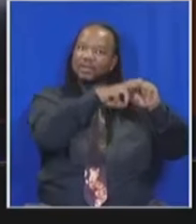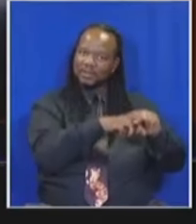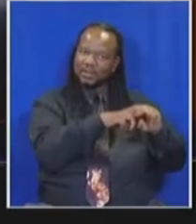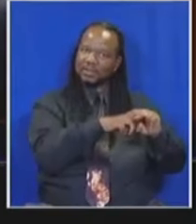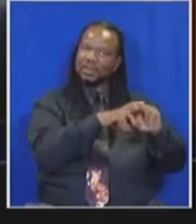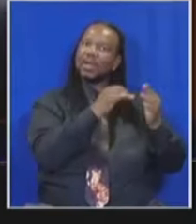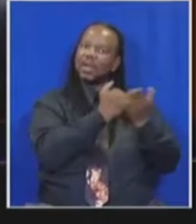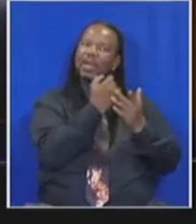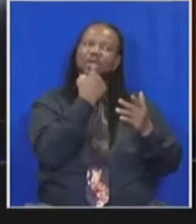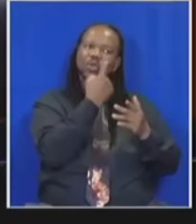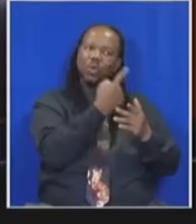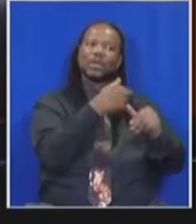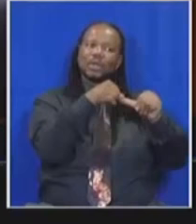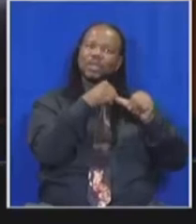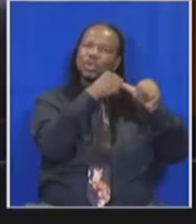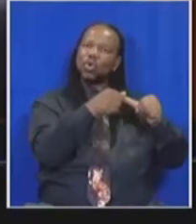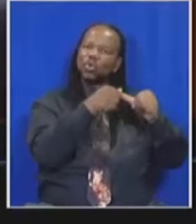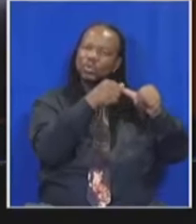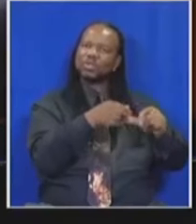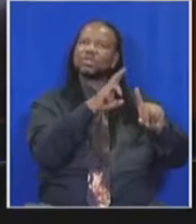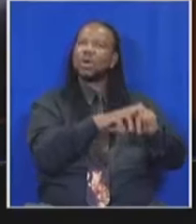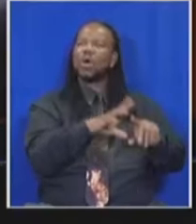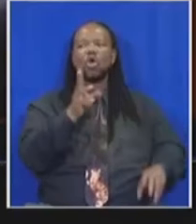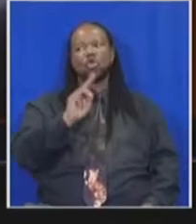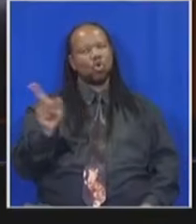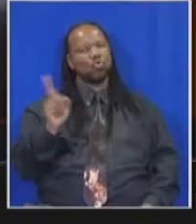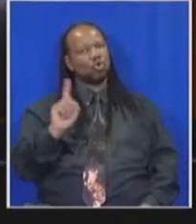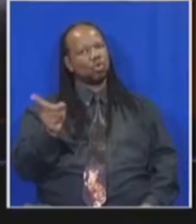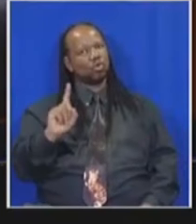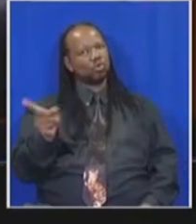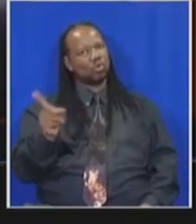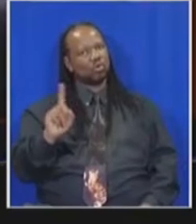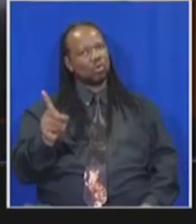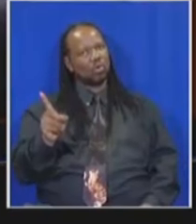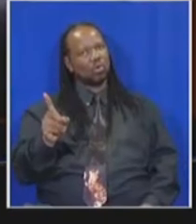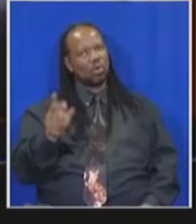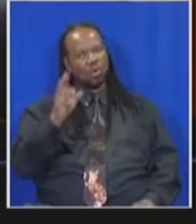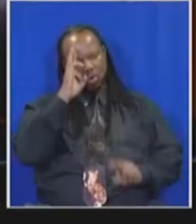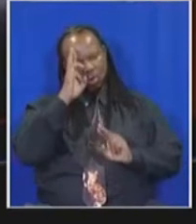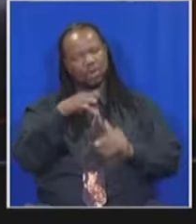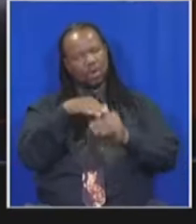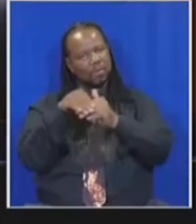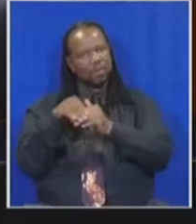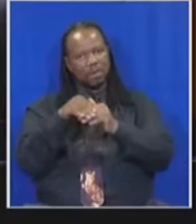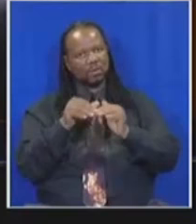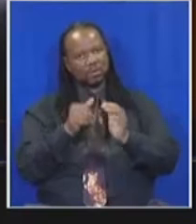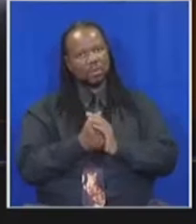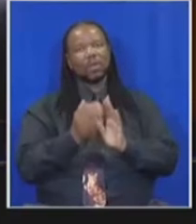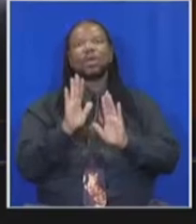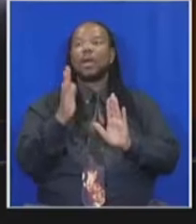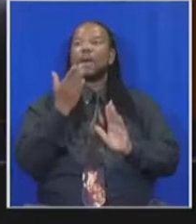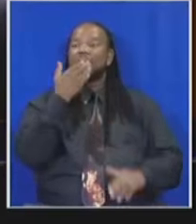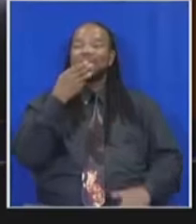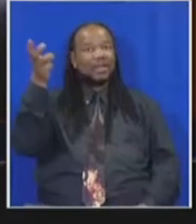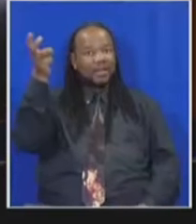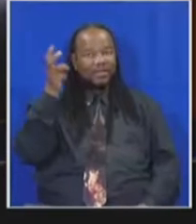on And he continued, no, no, no Honorable Members Honorable Member, you will listen to me